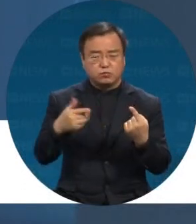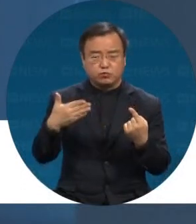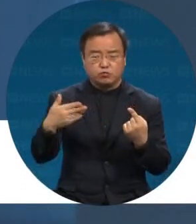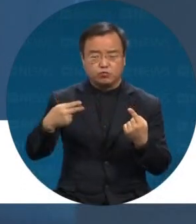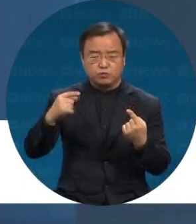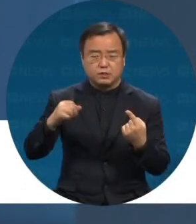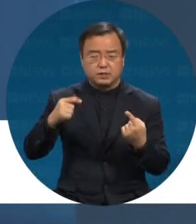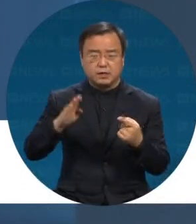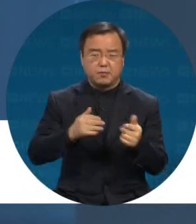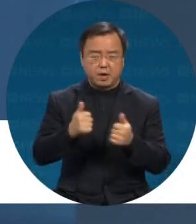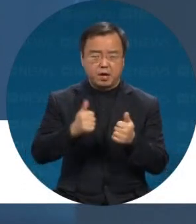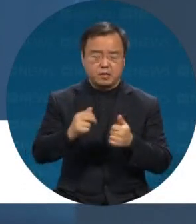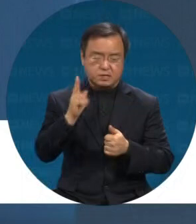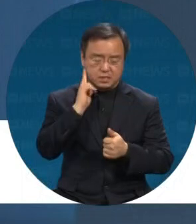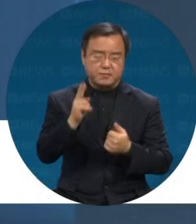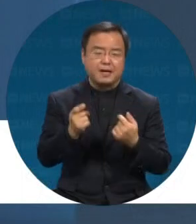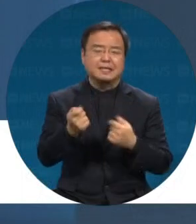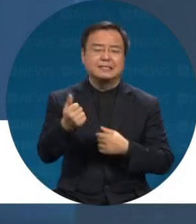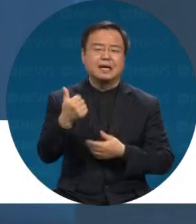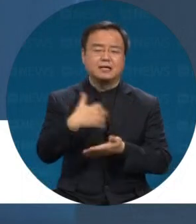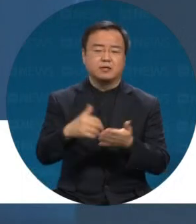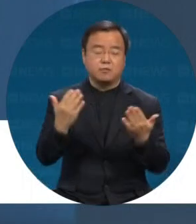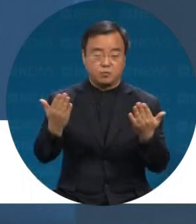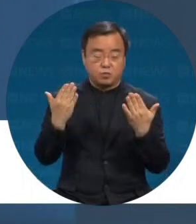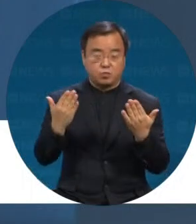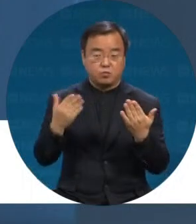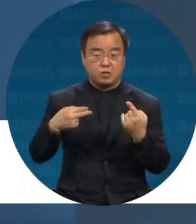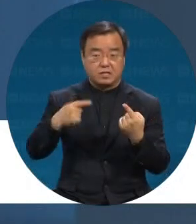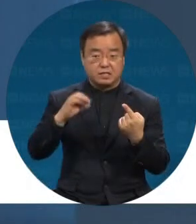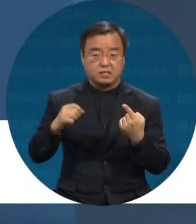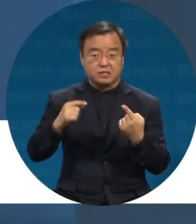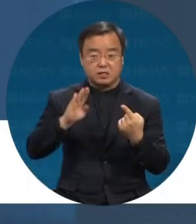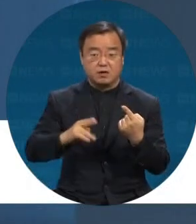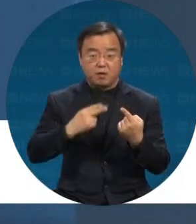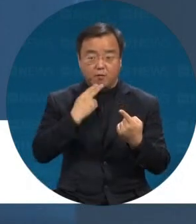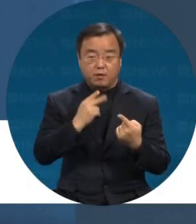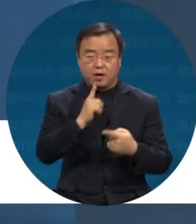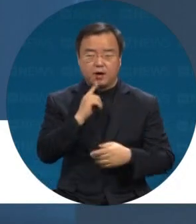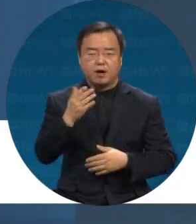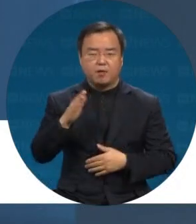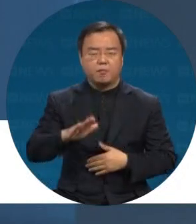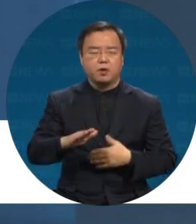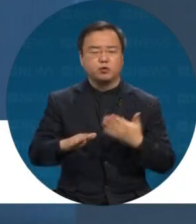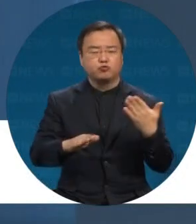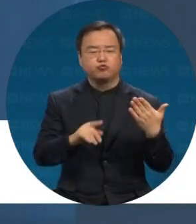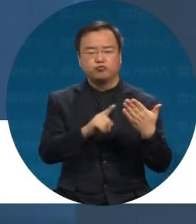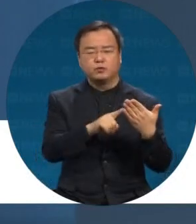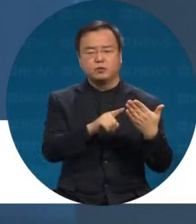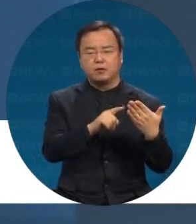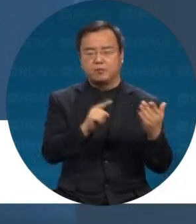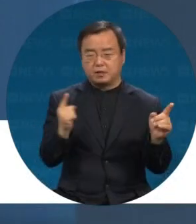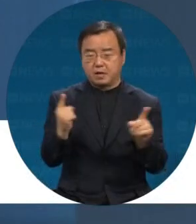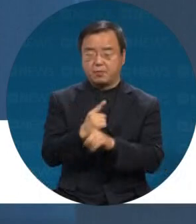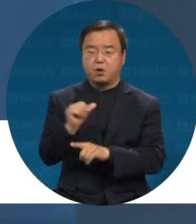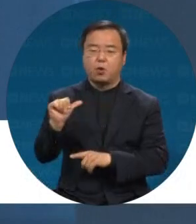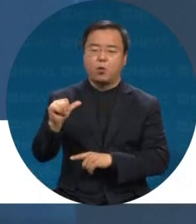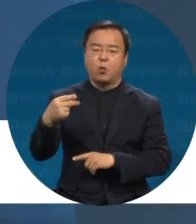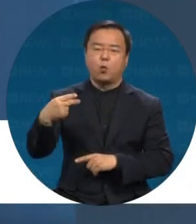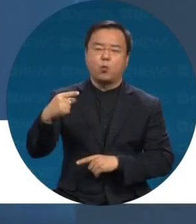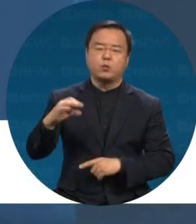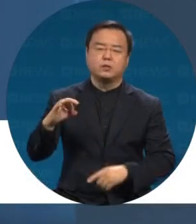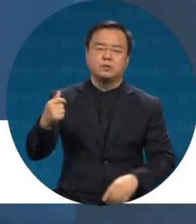하는 분도 계시는데이 9등급을 5등급으로 완화하는 그런 방안은 저도 공감을 하고 있습니다